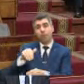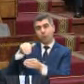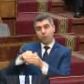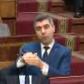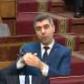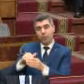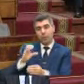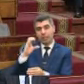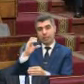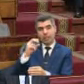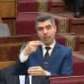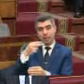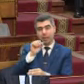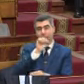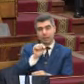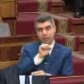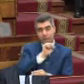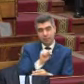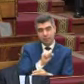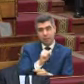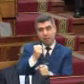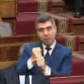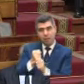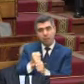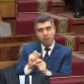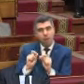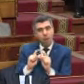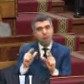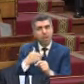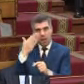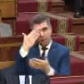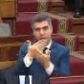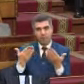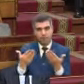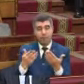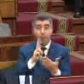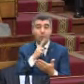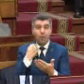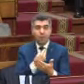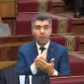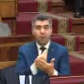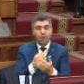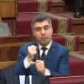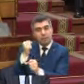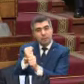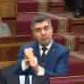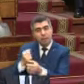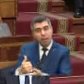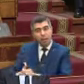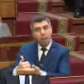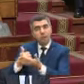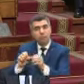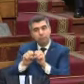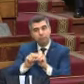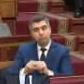والدور اللي كيقوم به على المستوى الاجتماعي، ولكن انا كنعتقد بأن الحكومة اليوم مطالبة دير إعادة النظر في توزيع ديال الحضور ديال